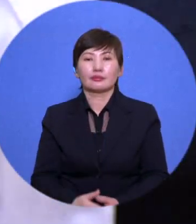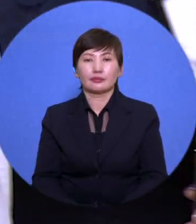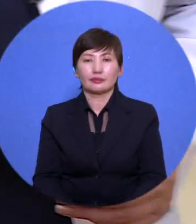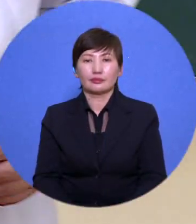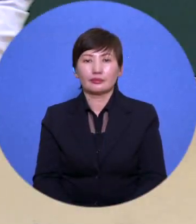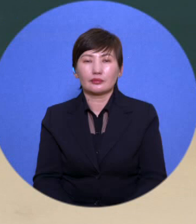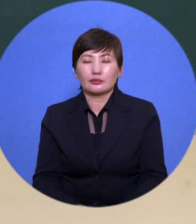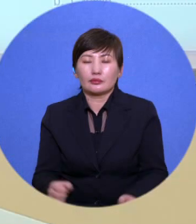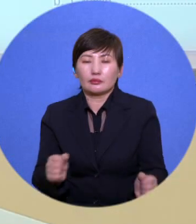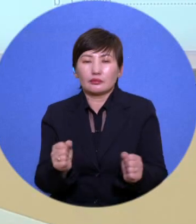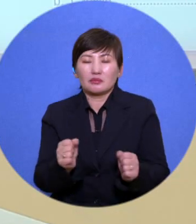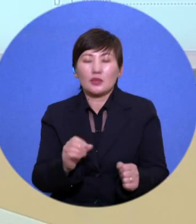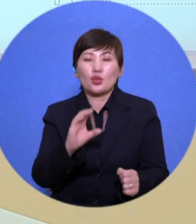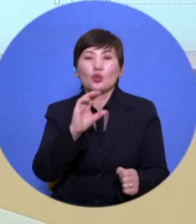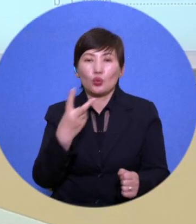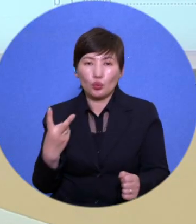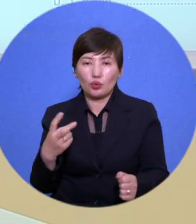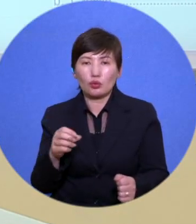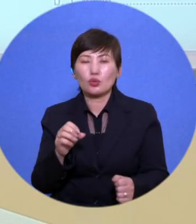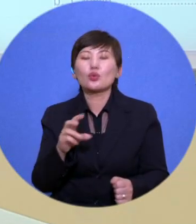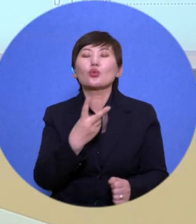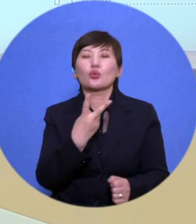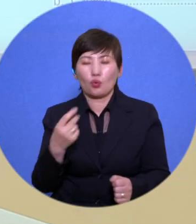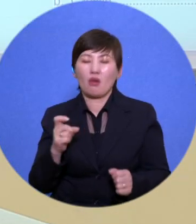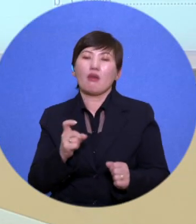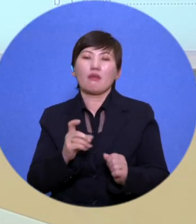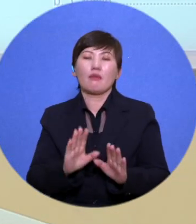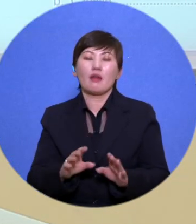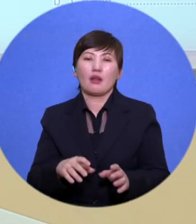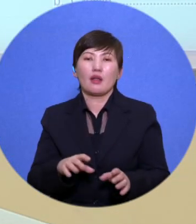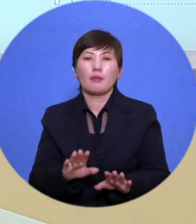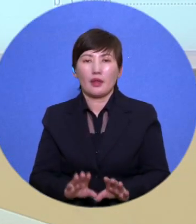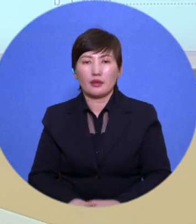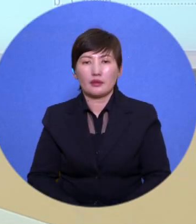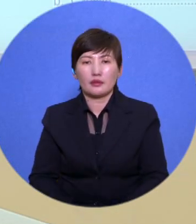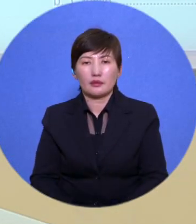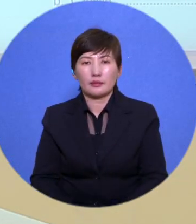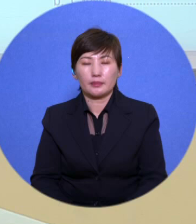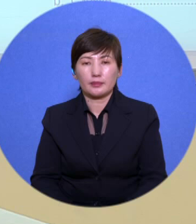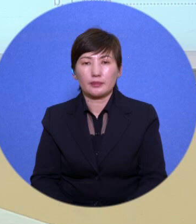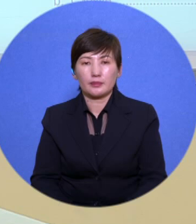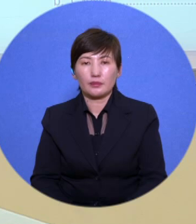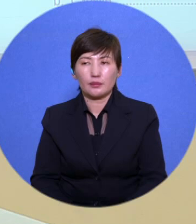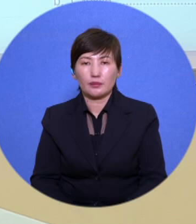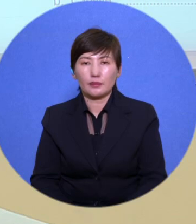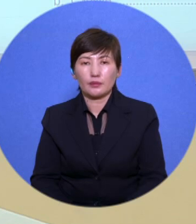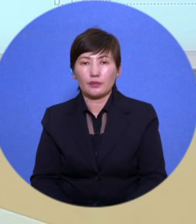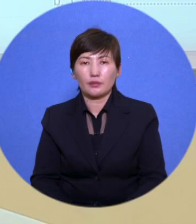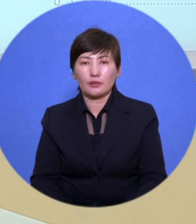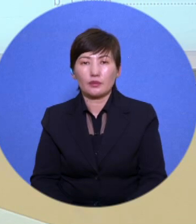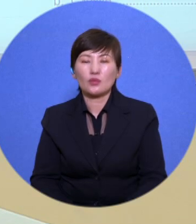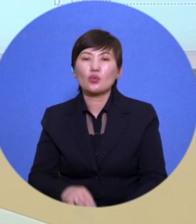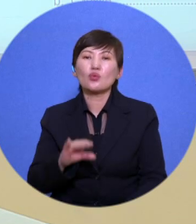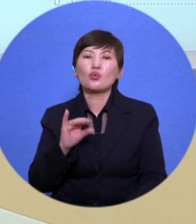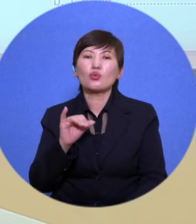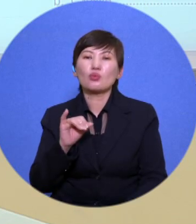За, сэрүүн газар тавьсан сүү маань сүү хивээрээ ийм шингэн бүтцтэйгээ байжсэн байна. За, тэгвэл энд юу